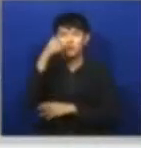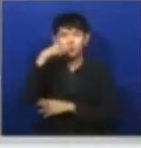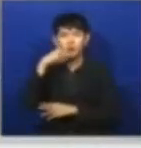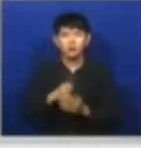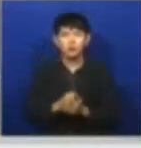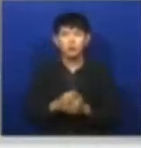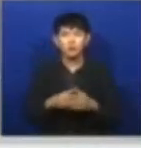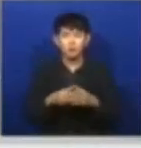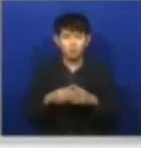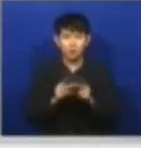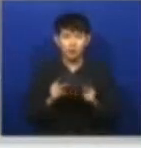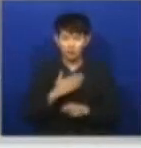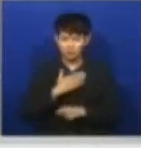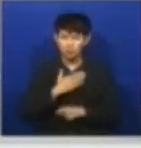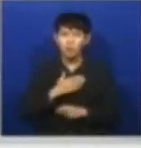อยู่จังหวัดด้วย